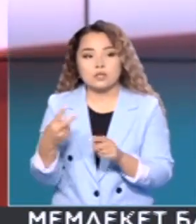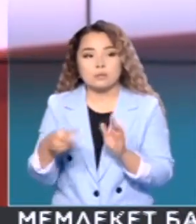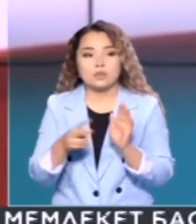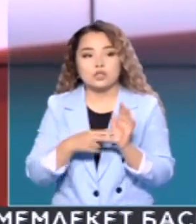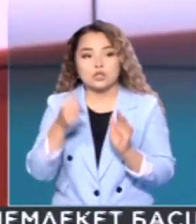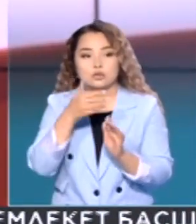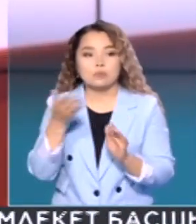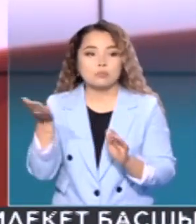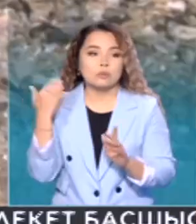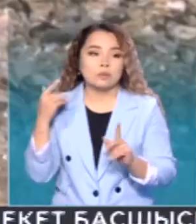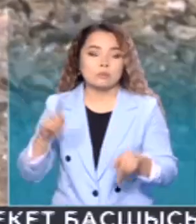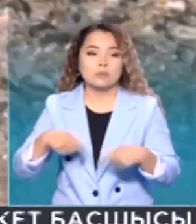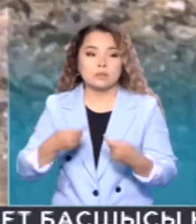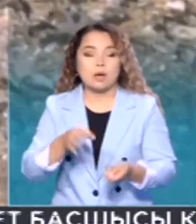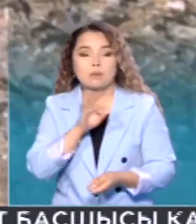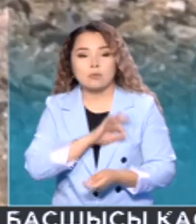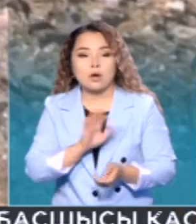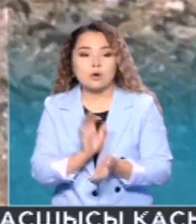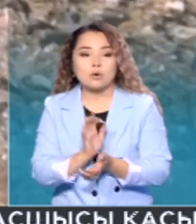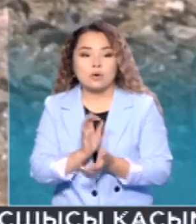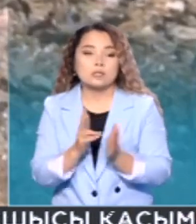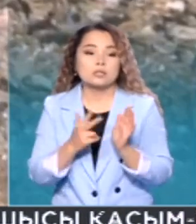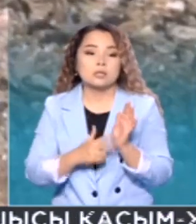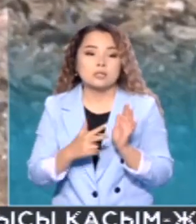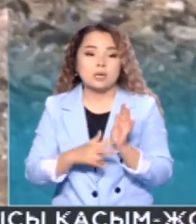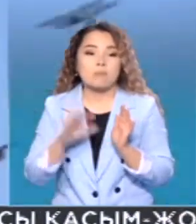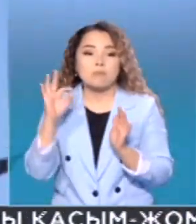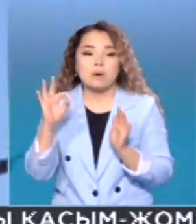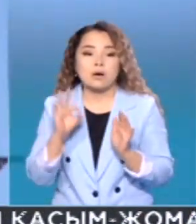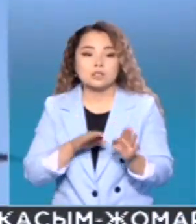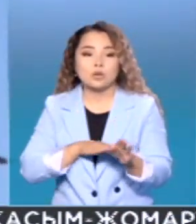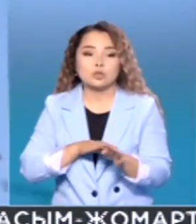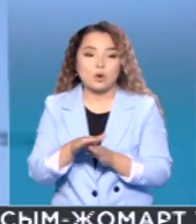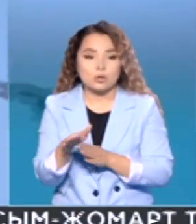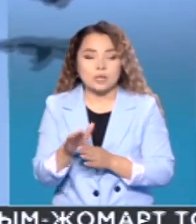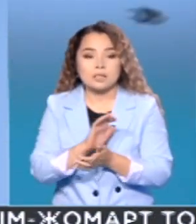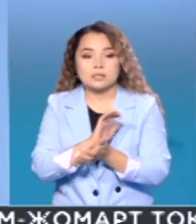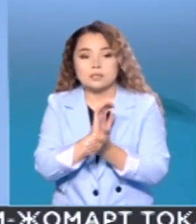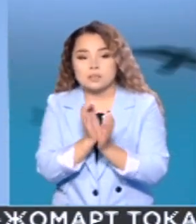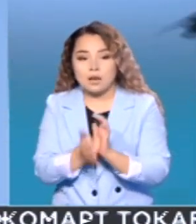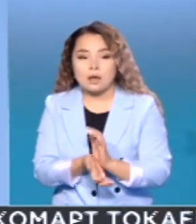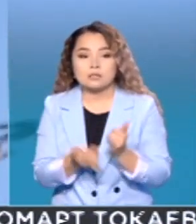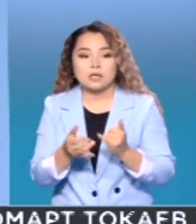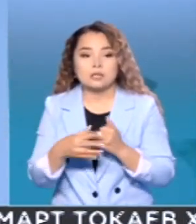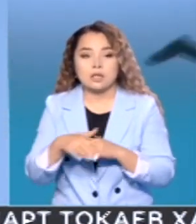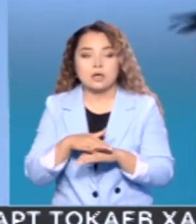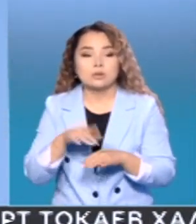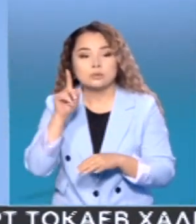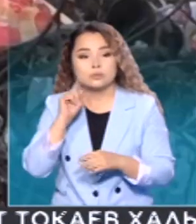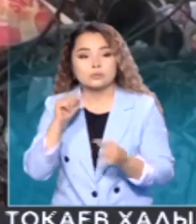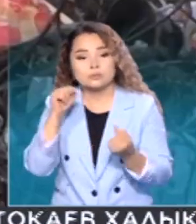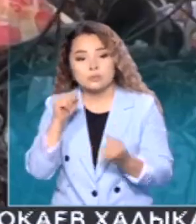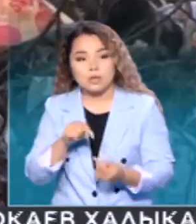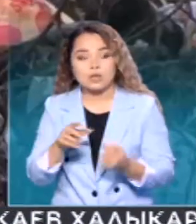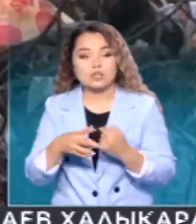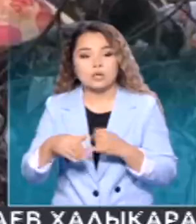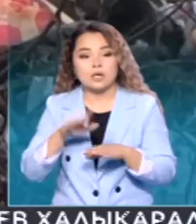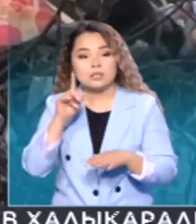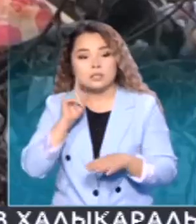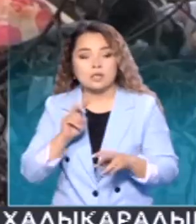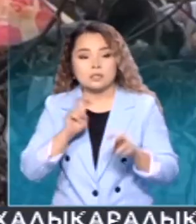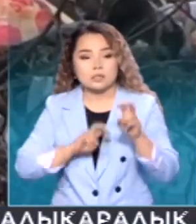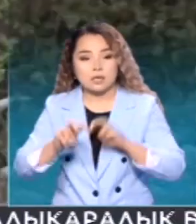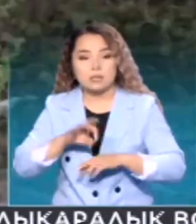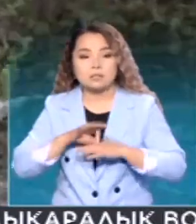пайдалануға берілген. Қоқыс орны 80%-ға толған. Қазір бұл мәселені шешу үшін қолайлы жер қарастырып жатыр. Бұл жөнде Солтүстік Қазақстан